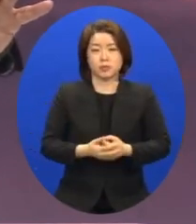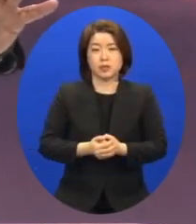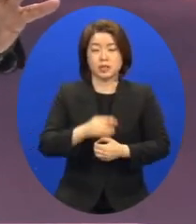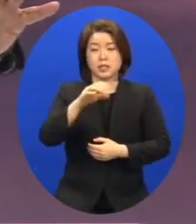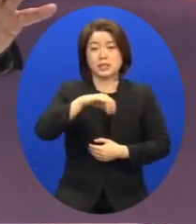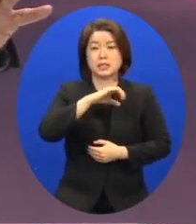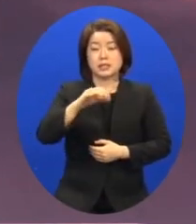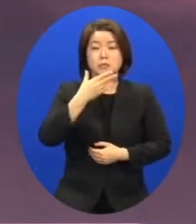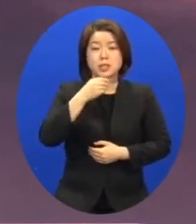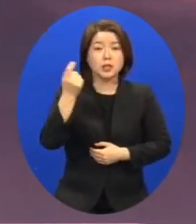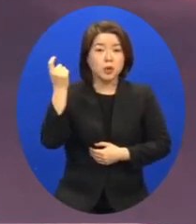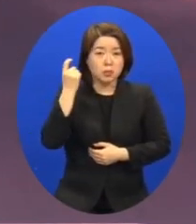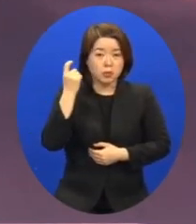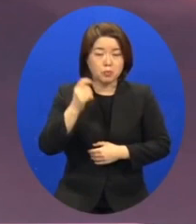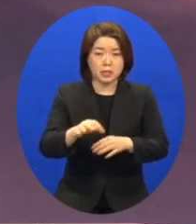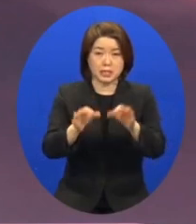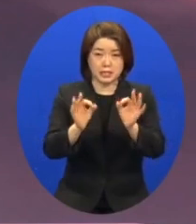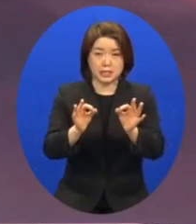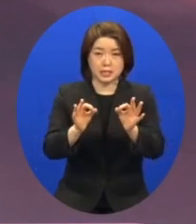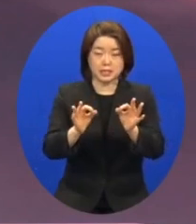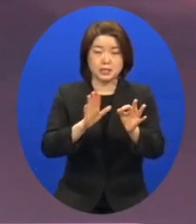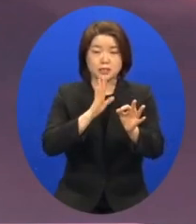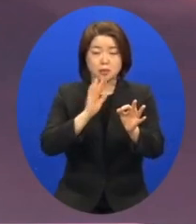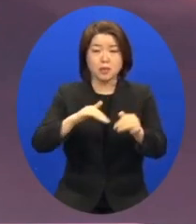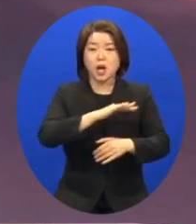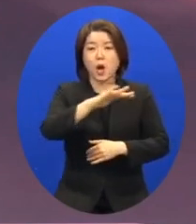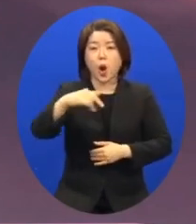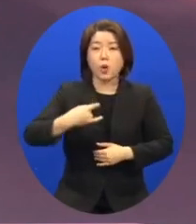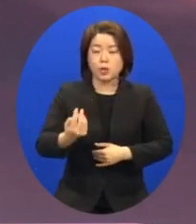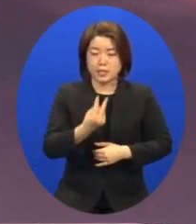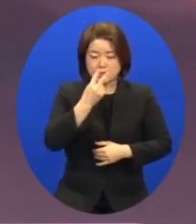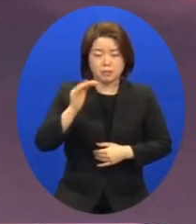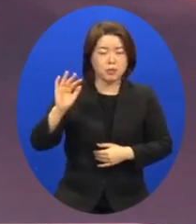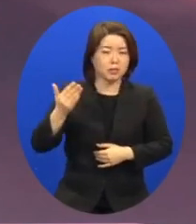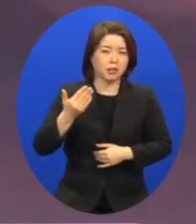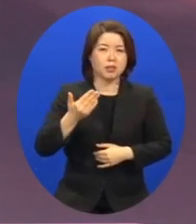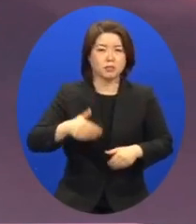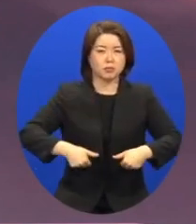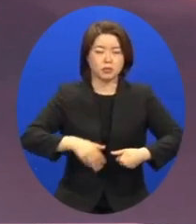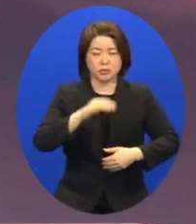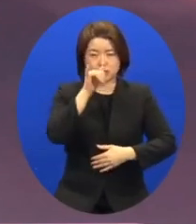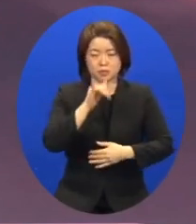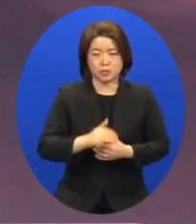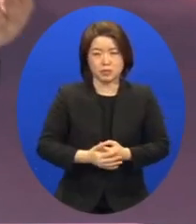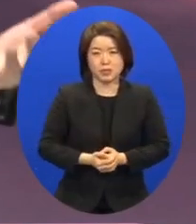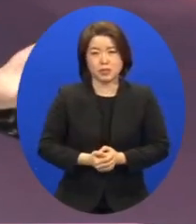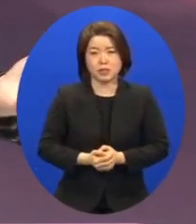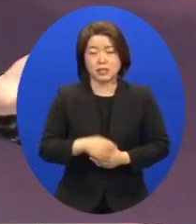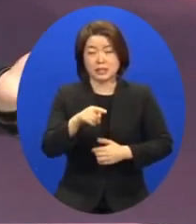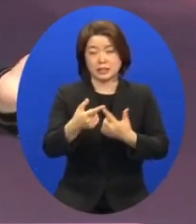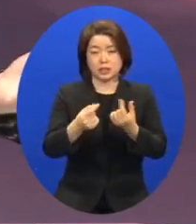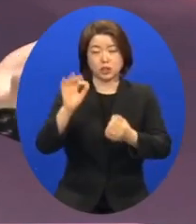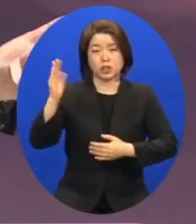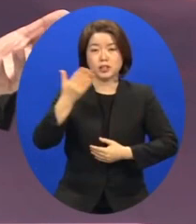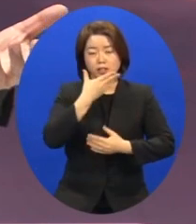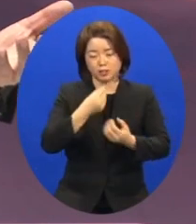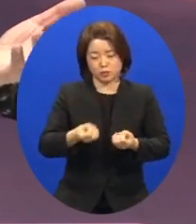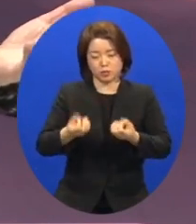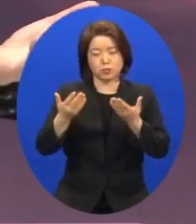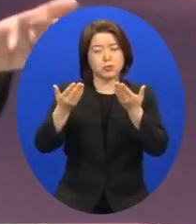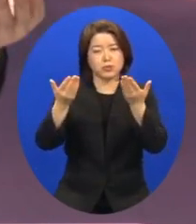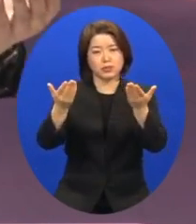복음이 이제는 정말 우리의 생명이 되어야 그렇게 되기를 축복합니다